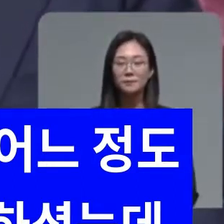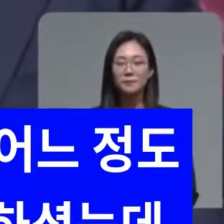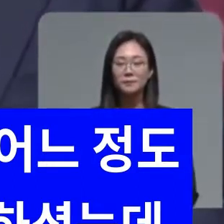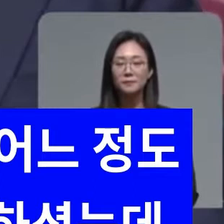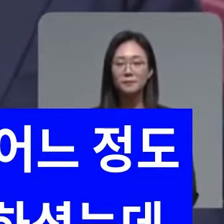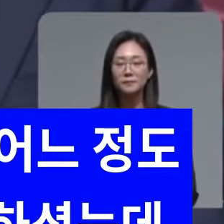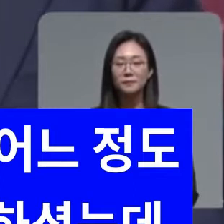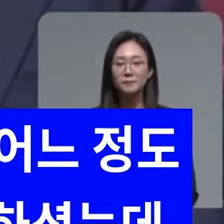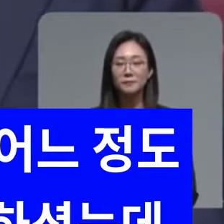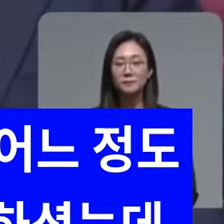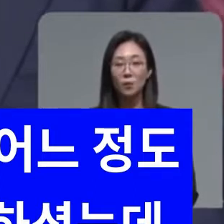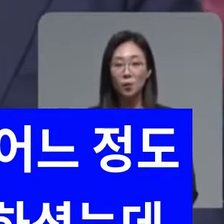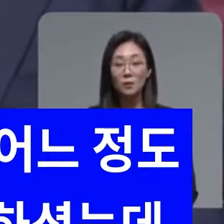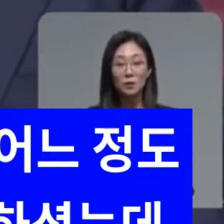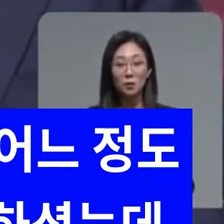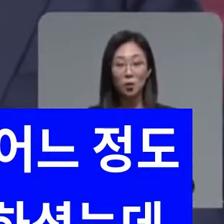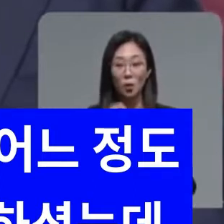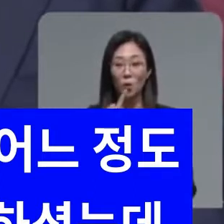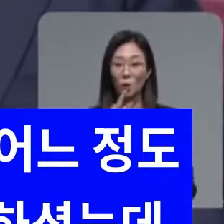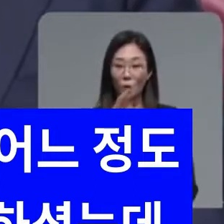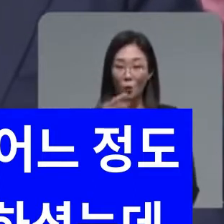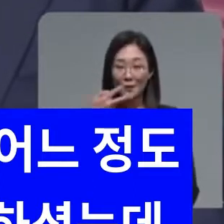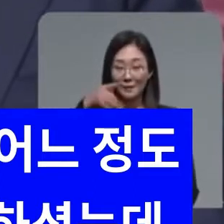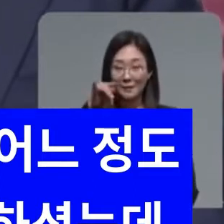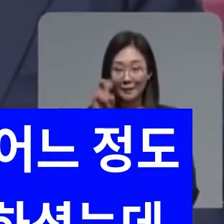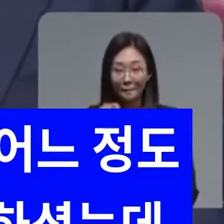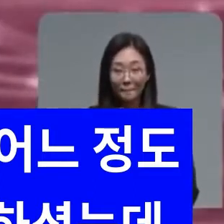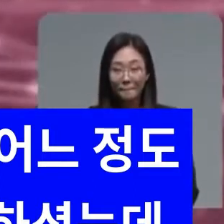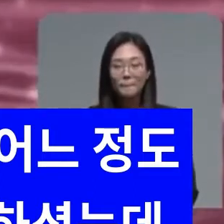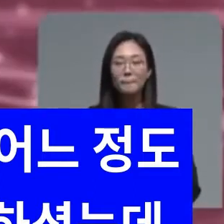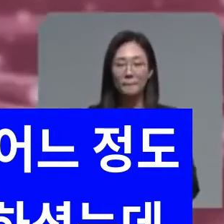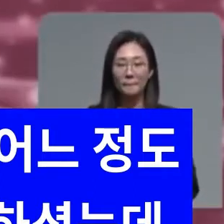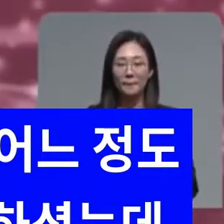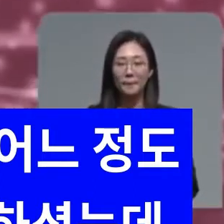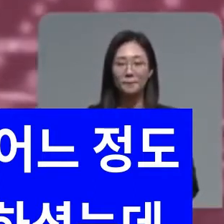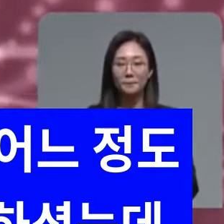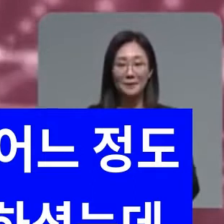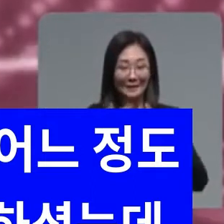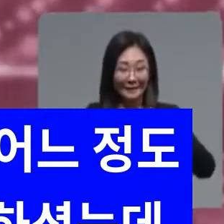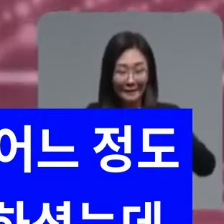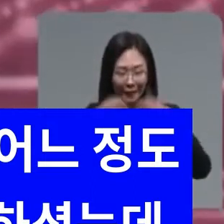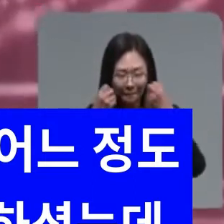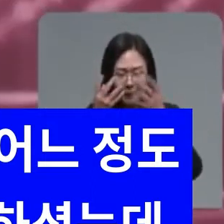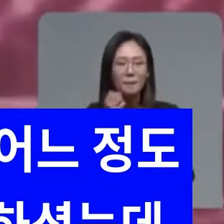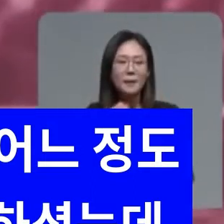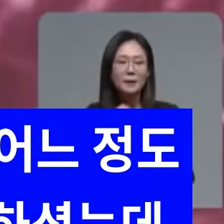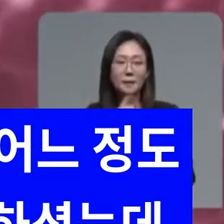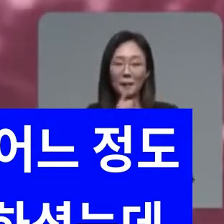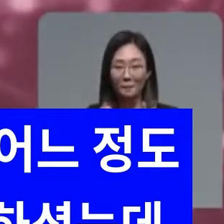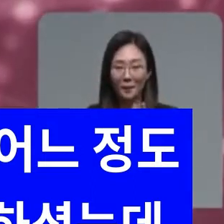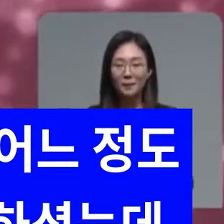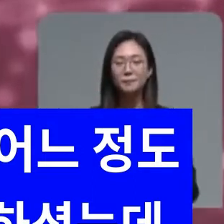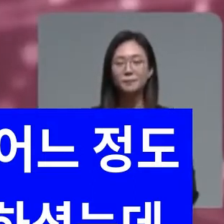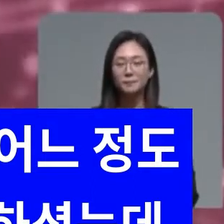그 어느 정도 중고도를 요격하는 그 시스템을 개발해야 된다고 말씀을